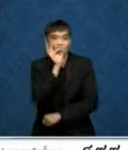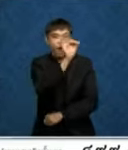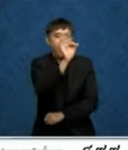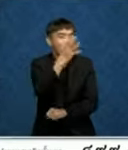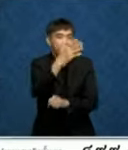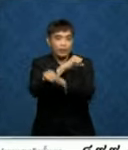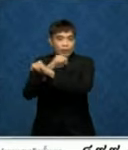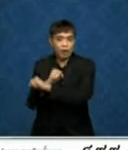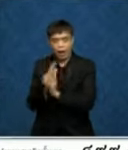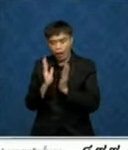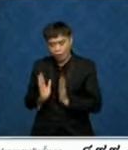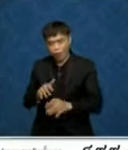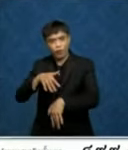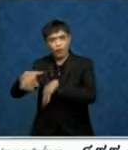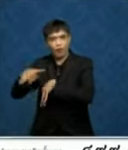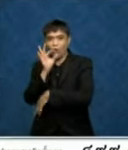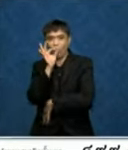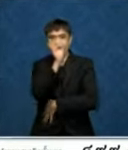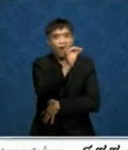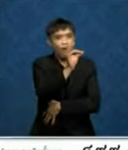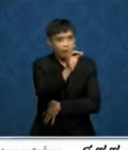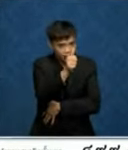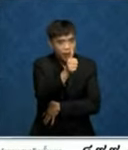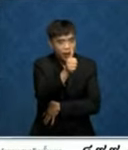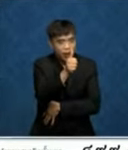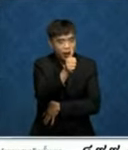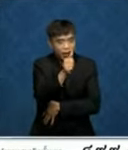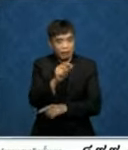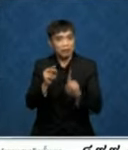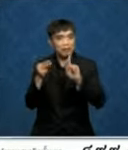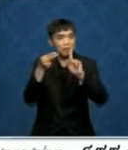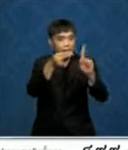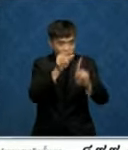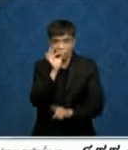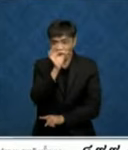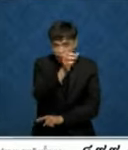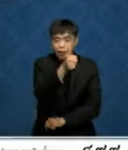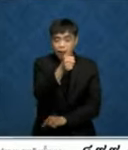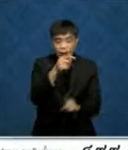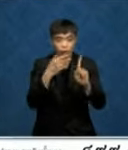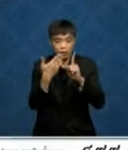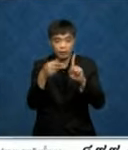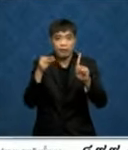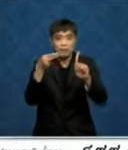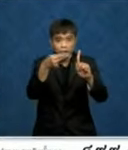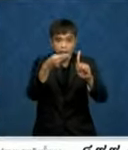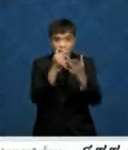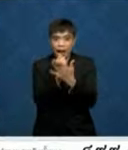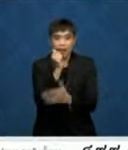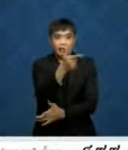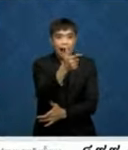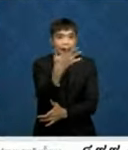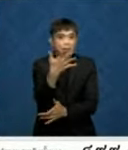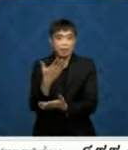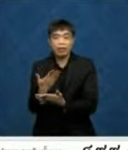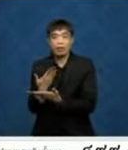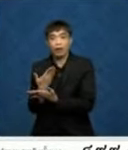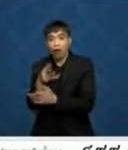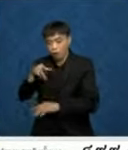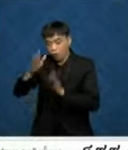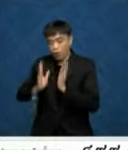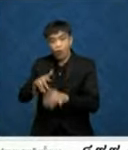นจะฟ้องรัฐบาลในกรณีที่ผิดสัญญาไม่แจกดิจิตอลวอลเล็ตได้จริงๆหรือครับแล้วจะฟ้องได้ โดยอาศัยมูลนิธิอะไรในเรื่อง